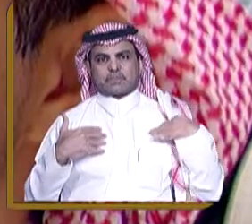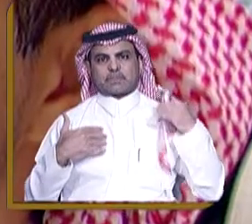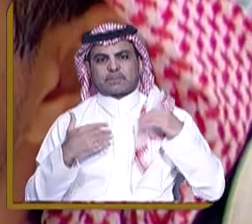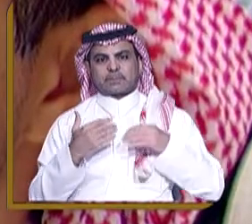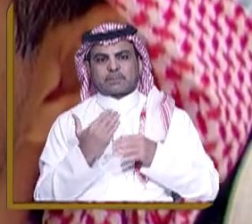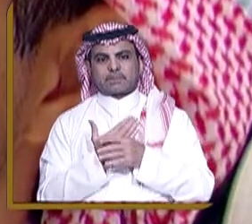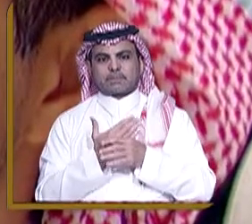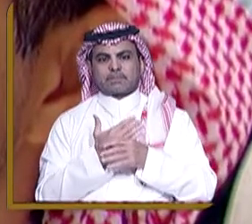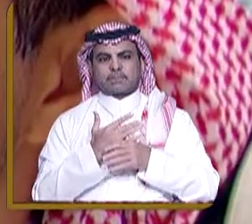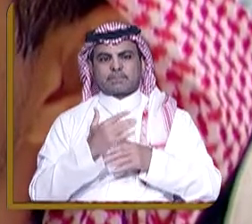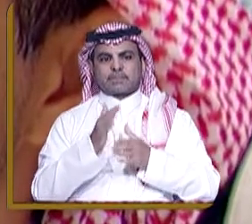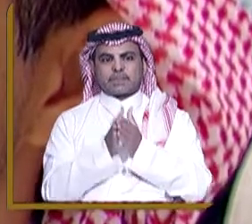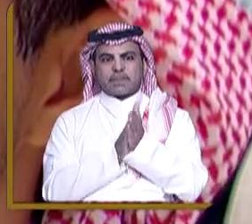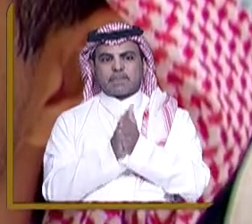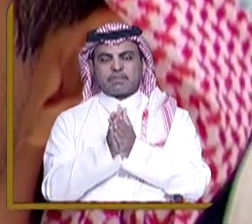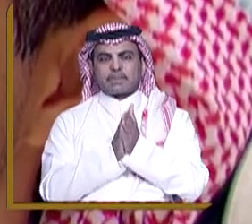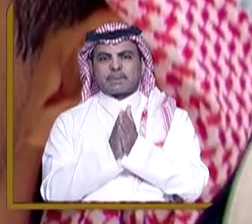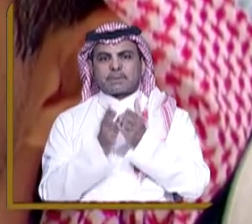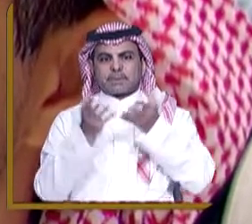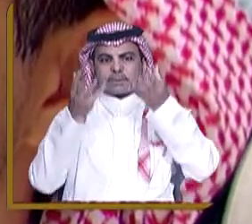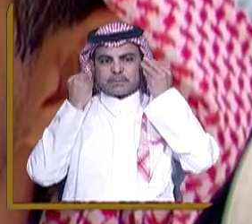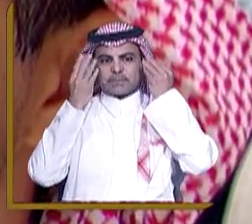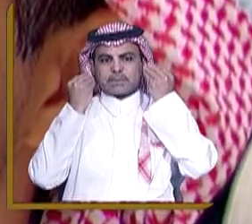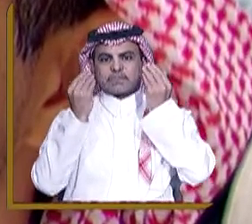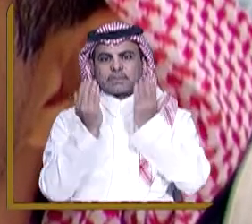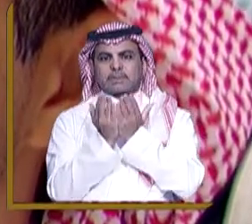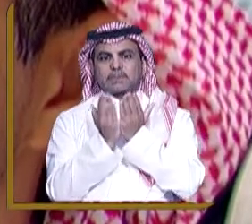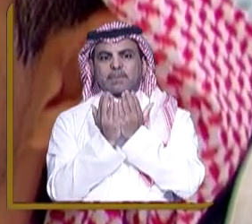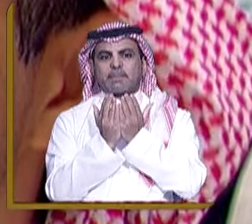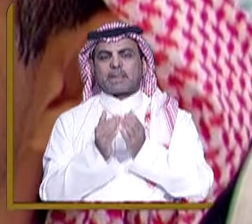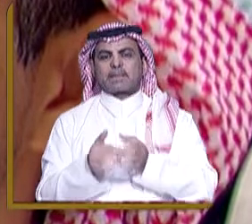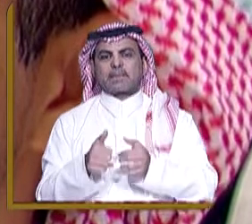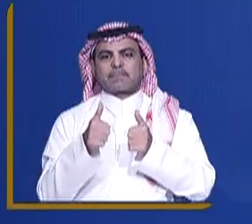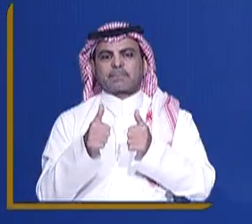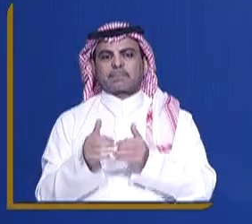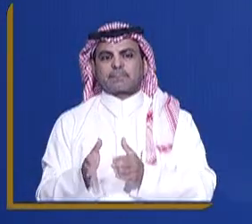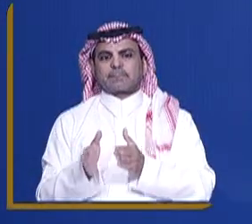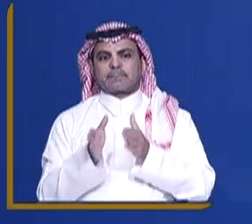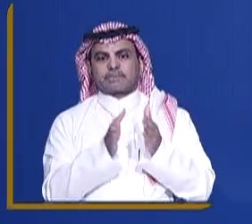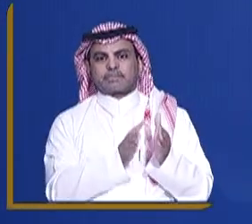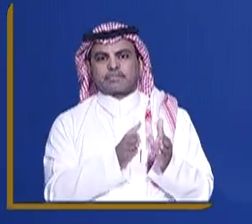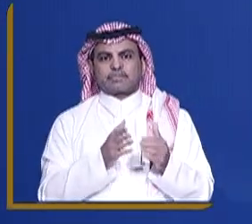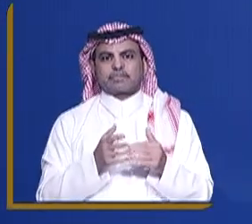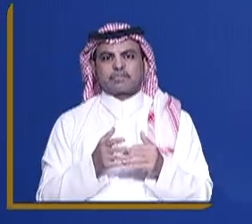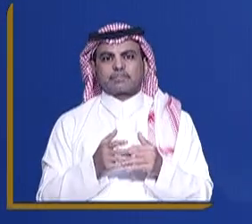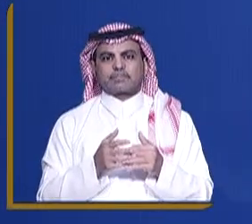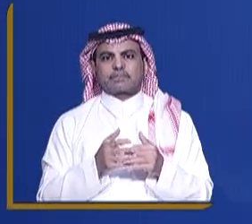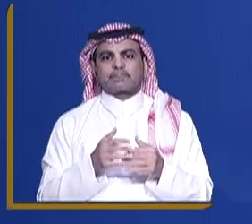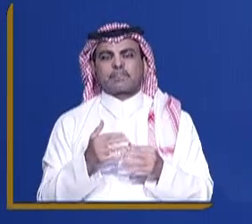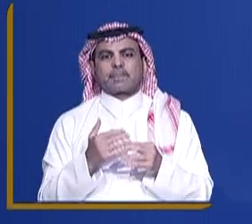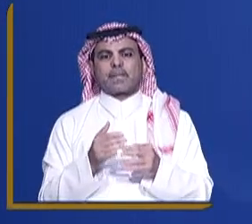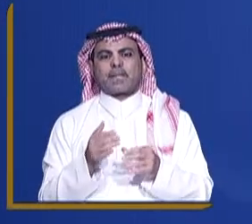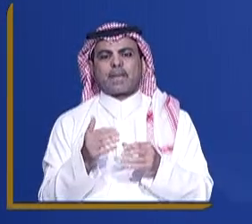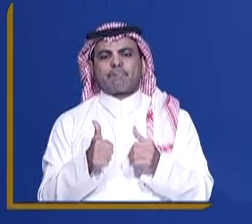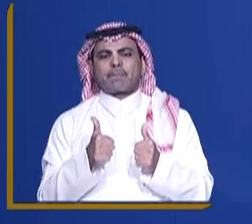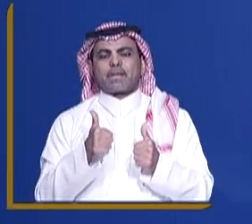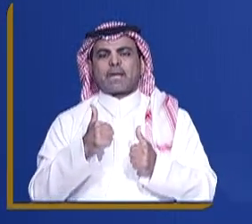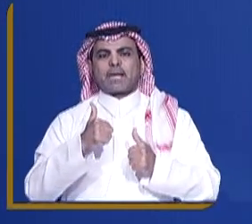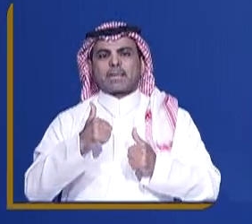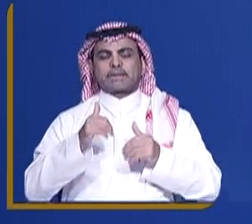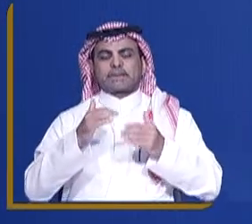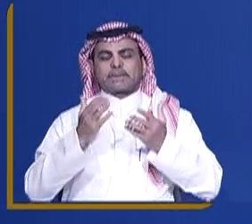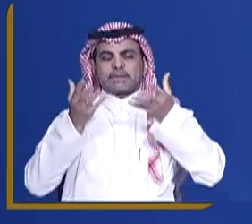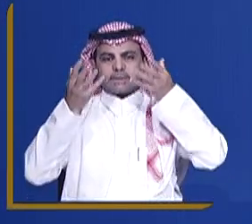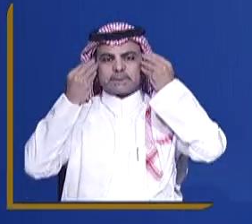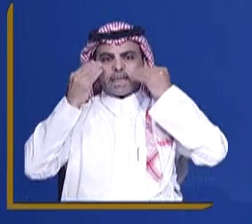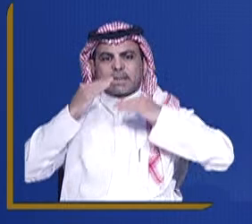هاوي ومتحمس على الذهاب إلى المدرسة. لما نتكلم عن كذلك تحسين البيئة التعليمية،